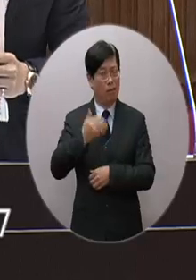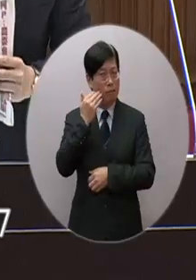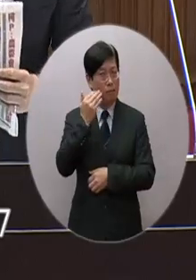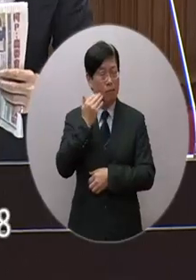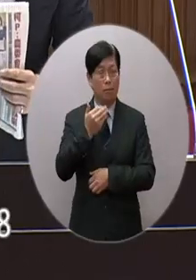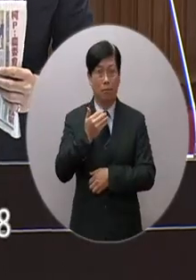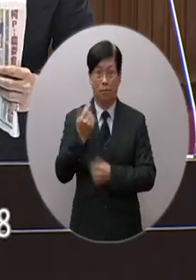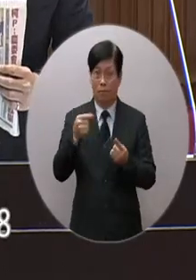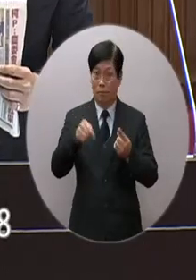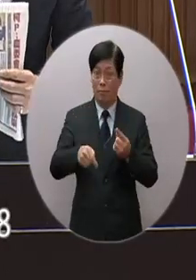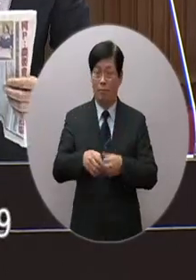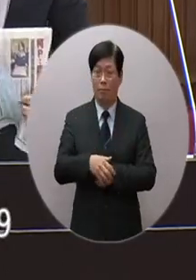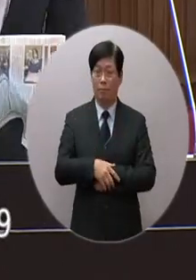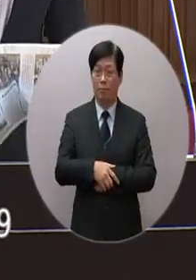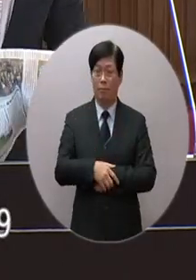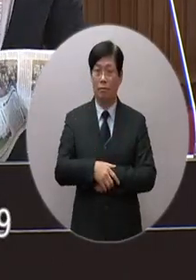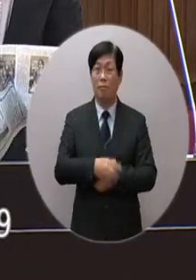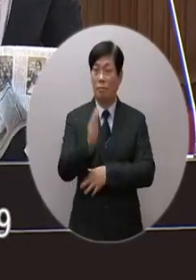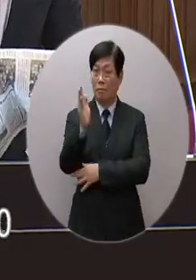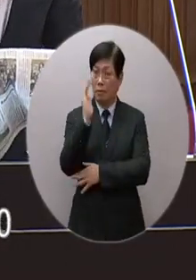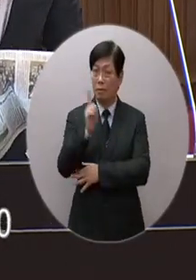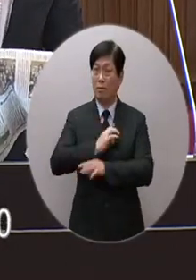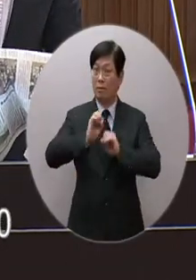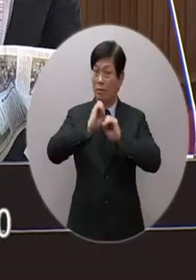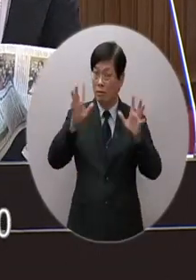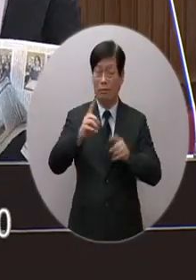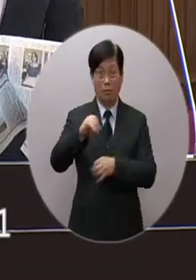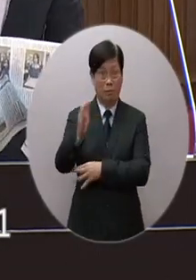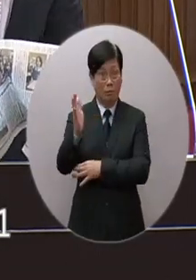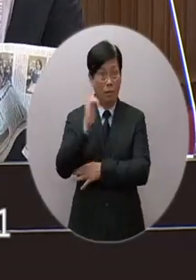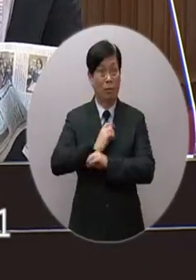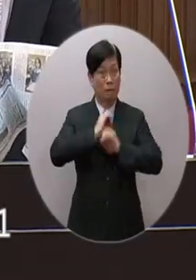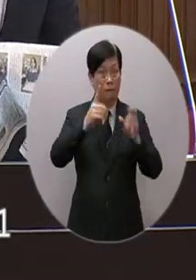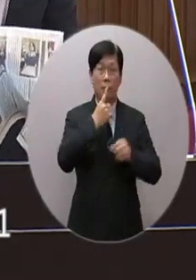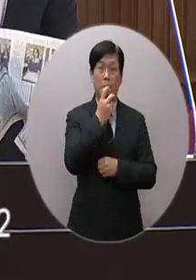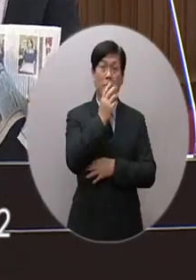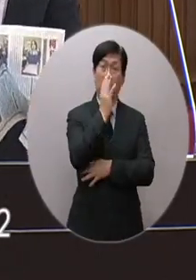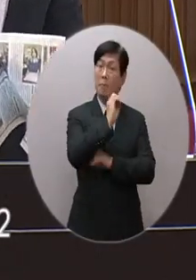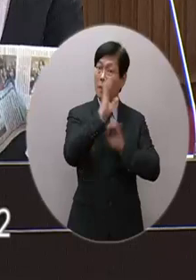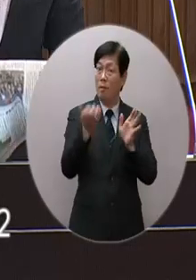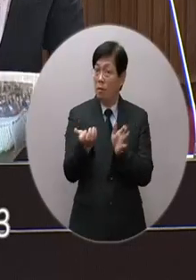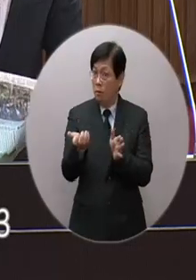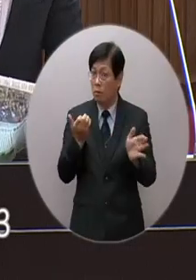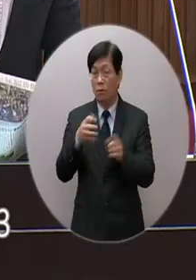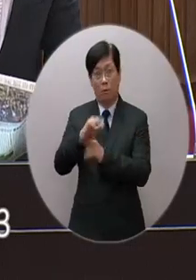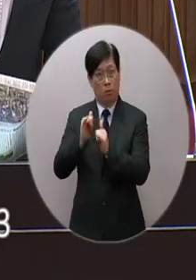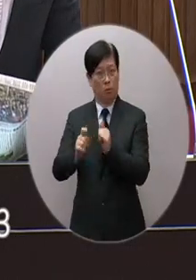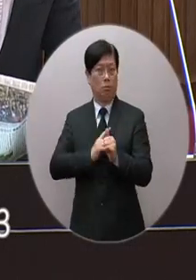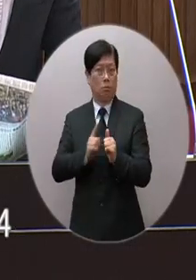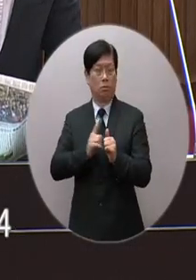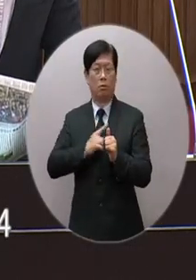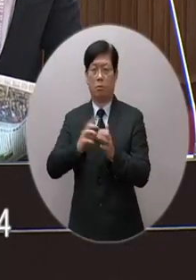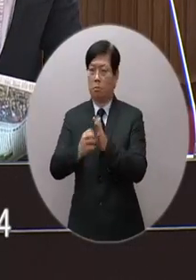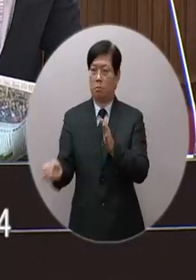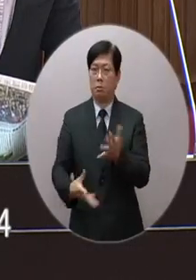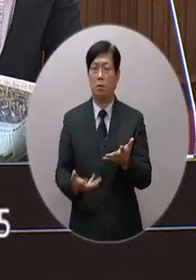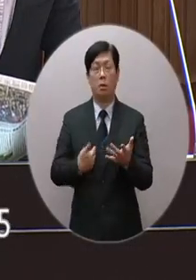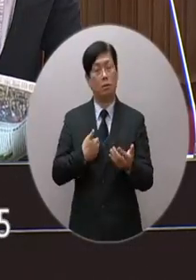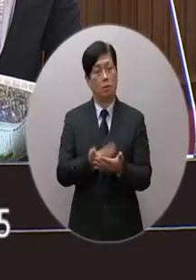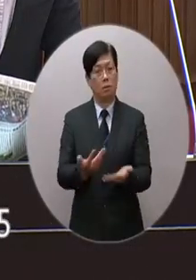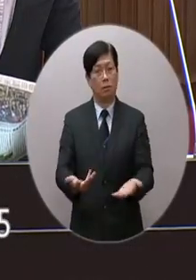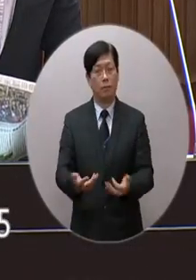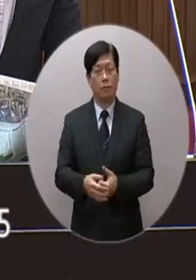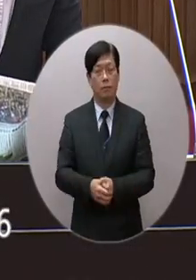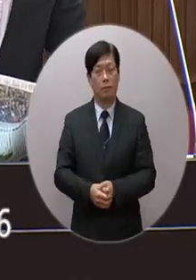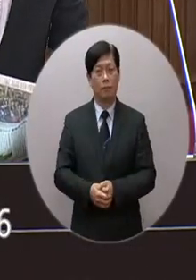哦，这个部分你政府宣布，中央政府讲，以前农民家己烹调。政府要做处